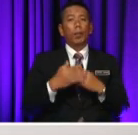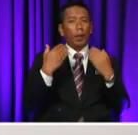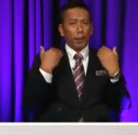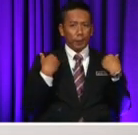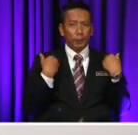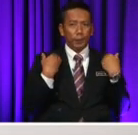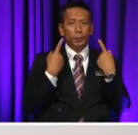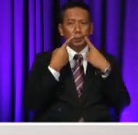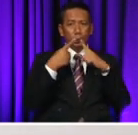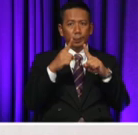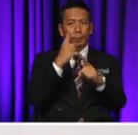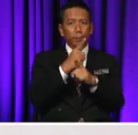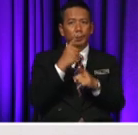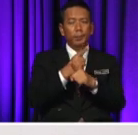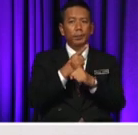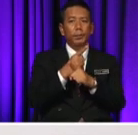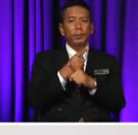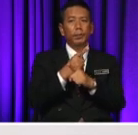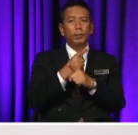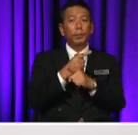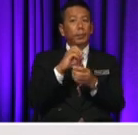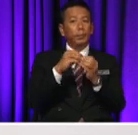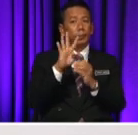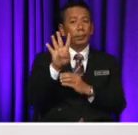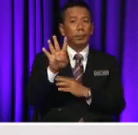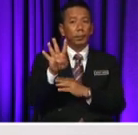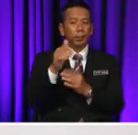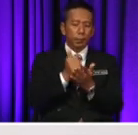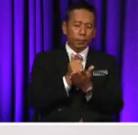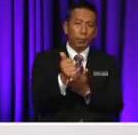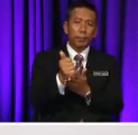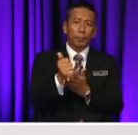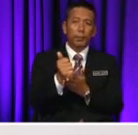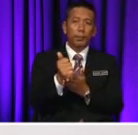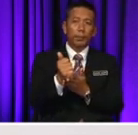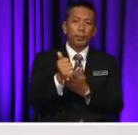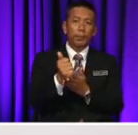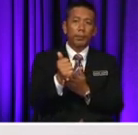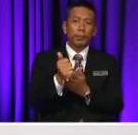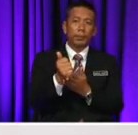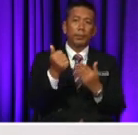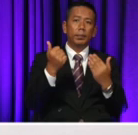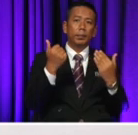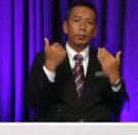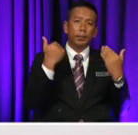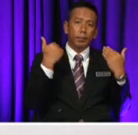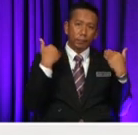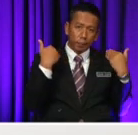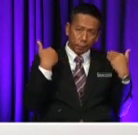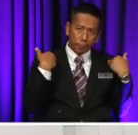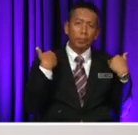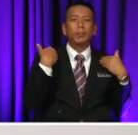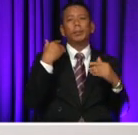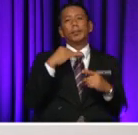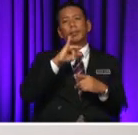secara tersusun baik yang keempat amanah aja tak amanah pasti ada sesuatu Oke